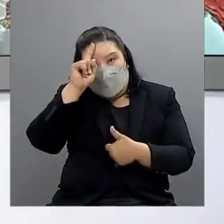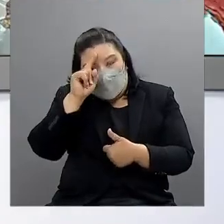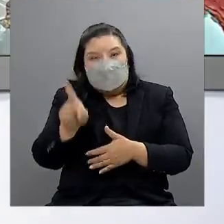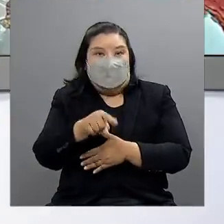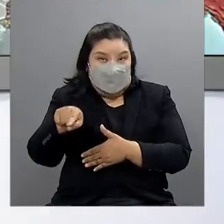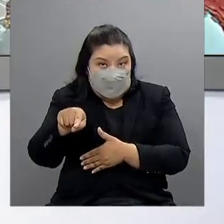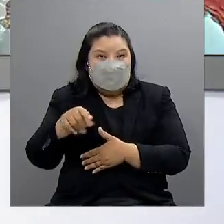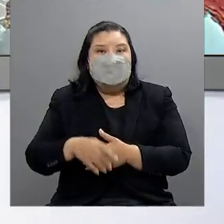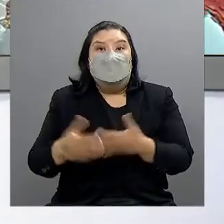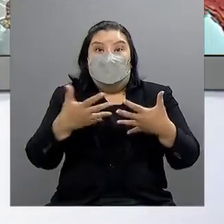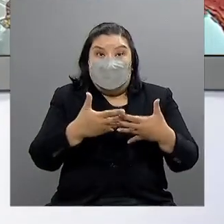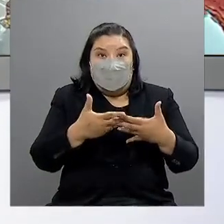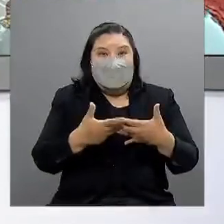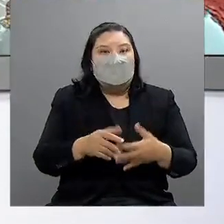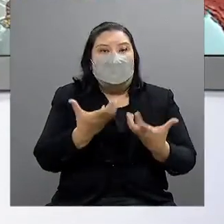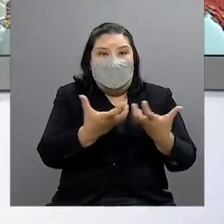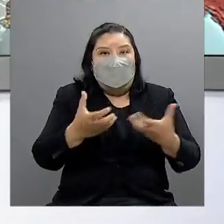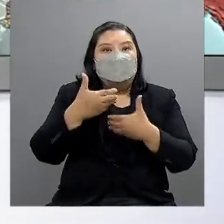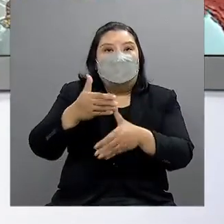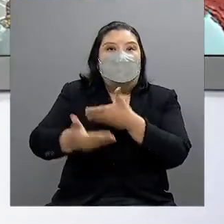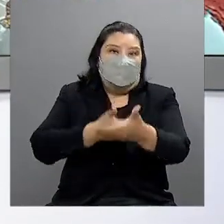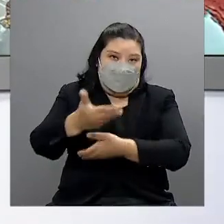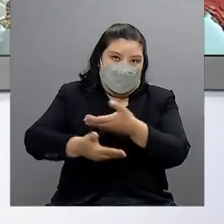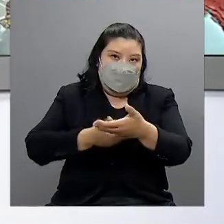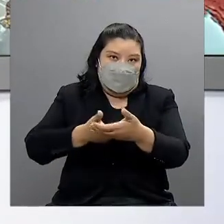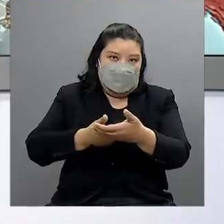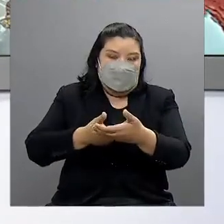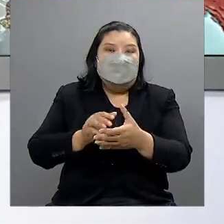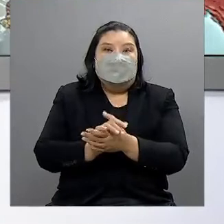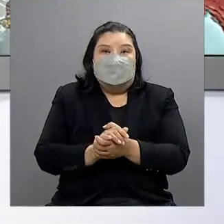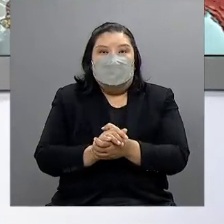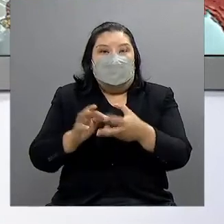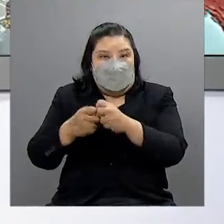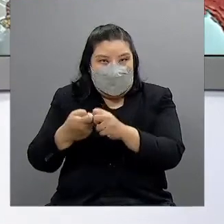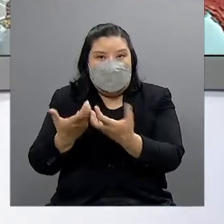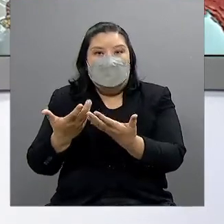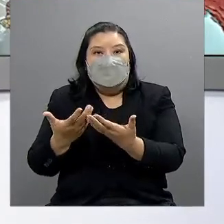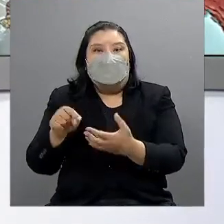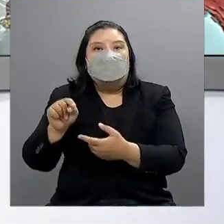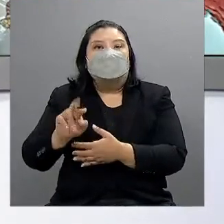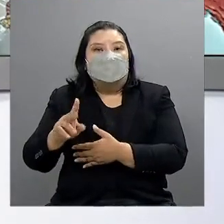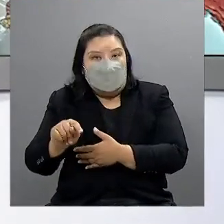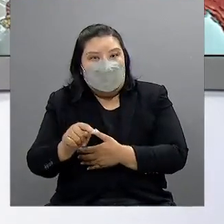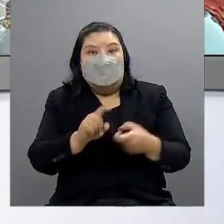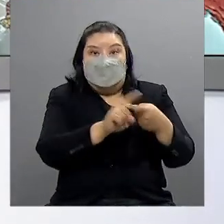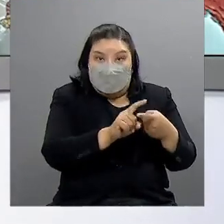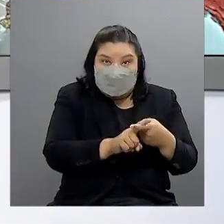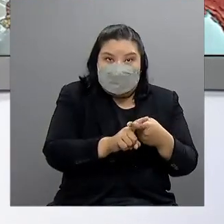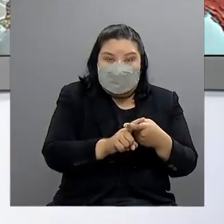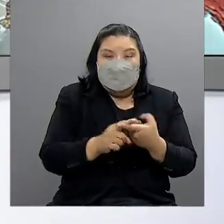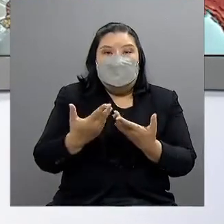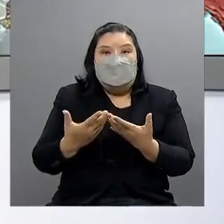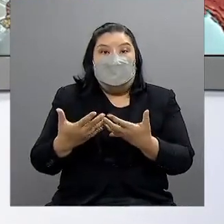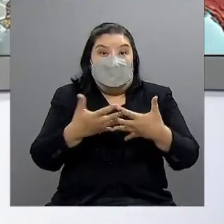รัฐนะคะและนอกจากประเด็นเรองของรสเซยกับยูเครียแล้วค่ะอีกเรื่องหนึ่งที่น่าจับตามองในการประชุม G7 รอบนี้